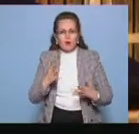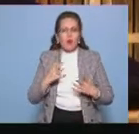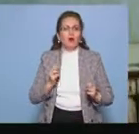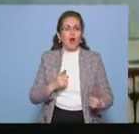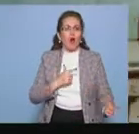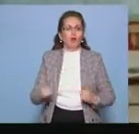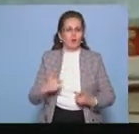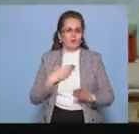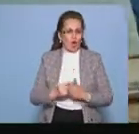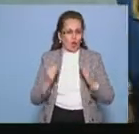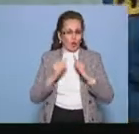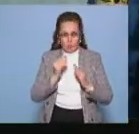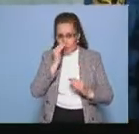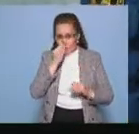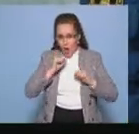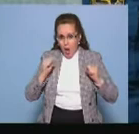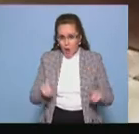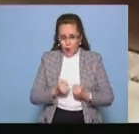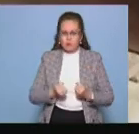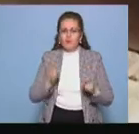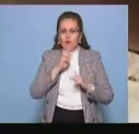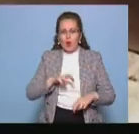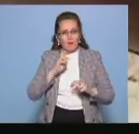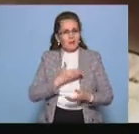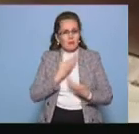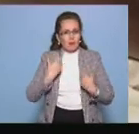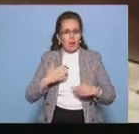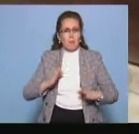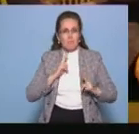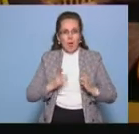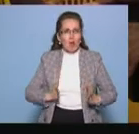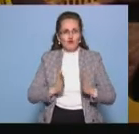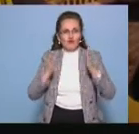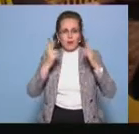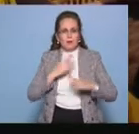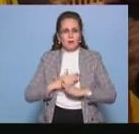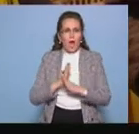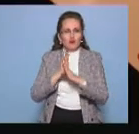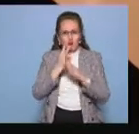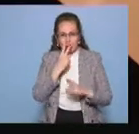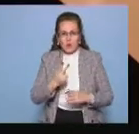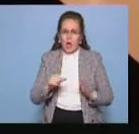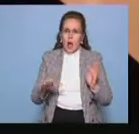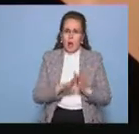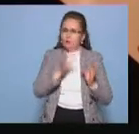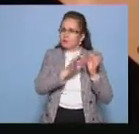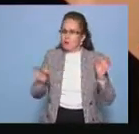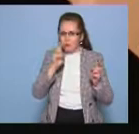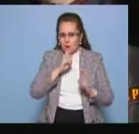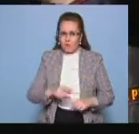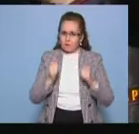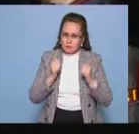свои дома к морозам. В первую очередь проверяют, нет ли трещин в печах, исправны ли электроприборы. Указываем недочеты